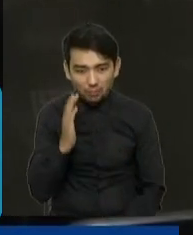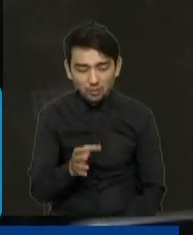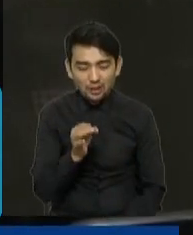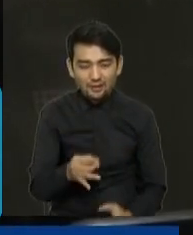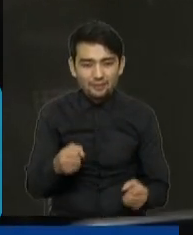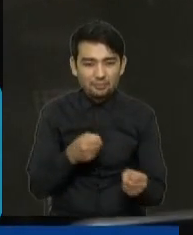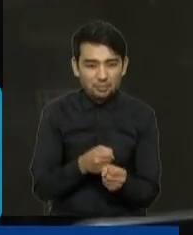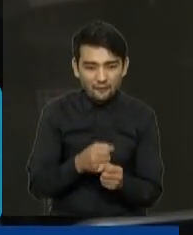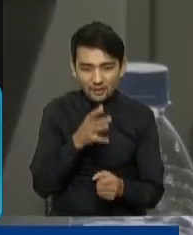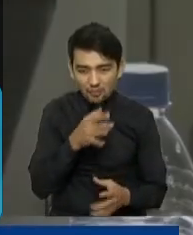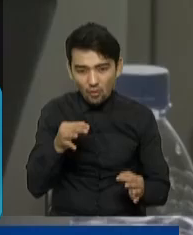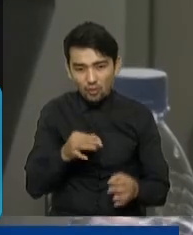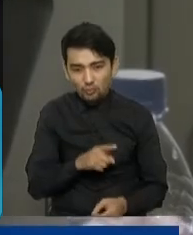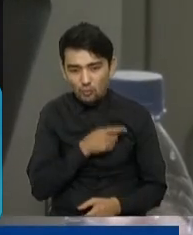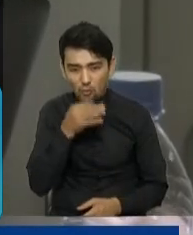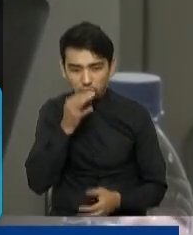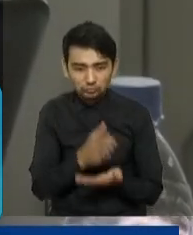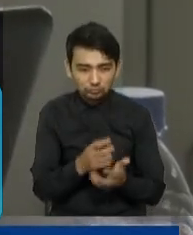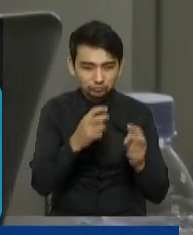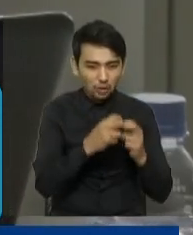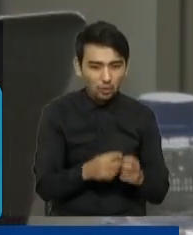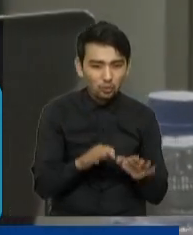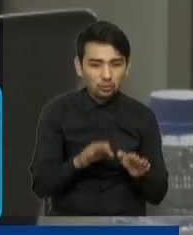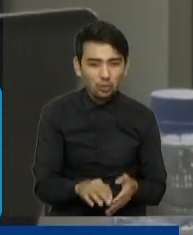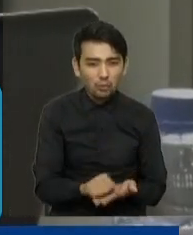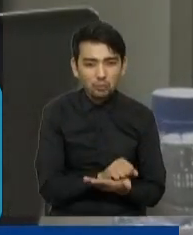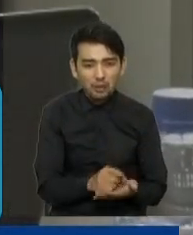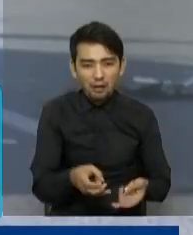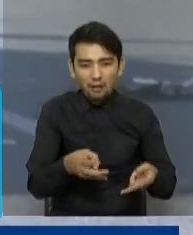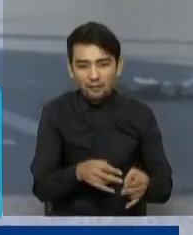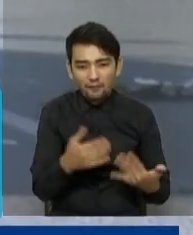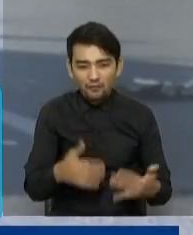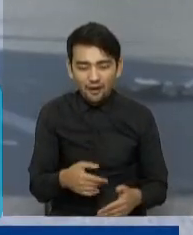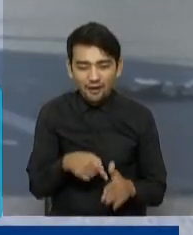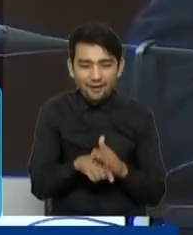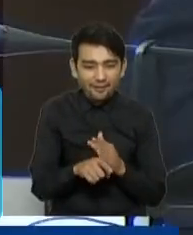тәуелсіз сарапшылардың бағалау өкінішке қарай тек қағаз жүзінде ғана қалып қоятынын айтады.